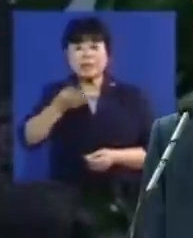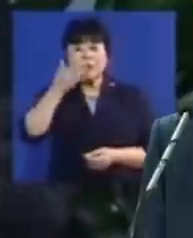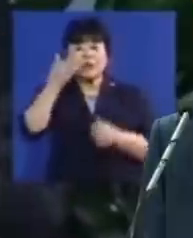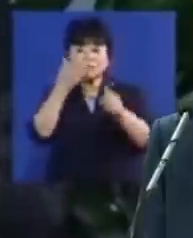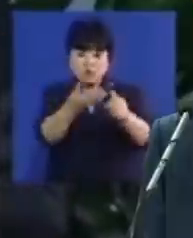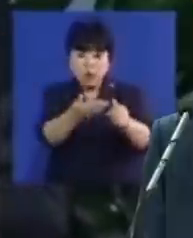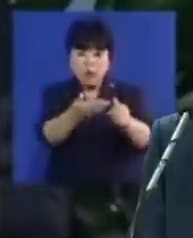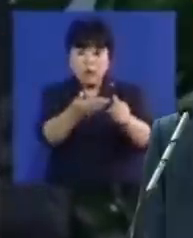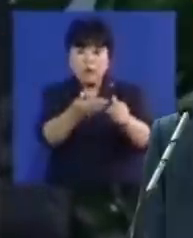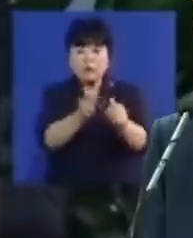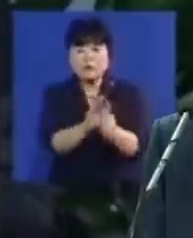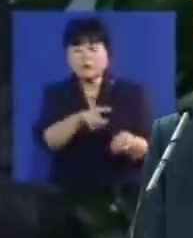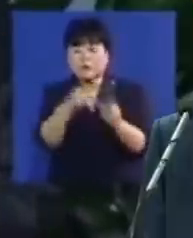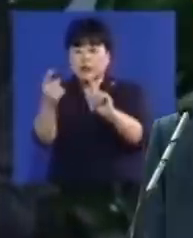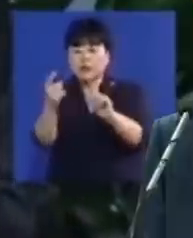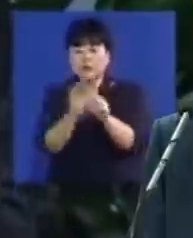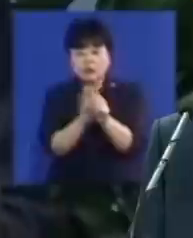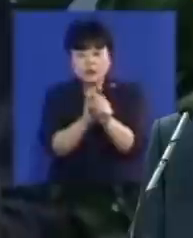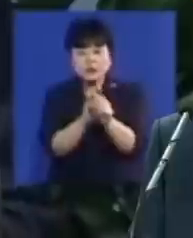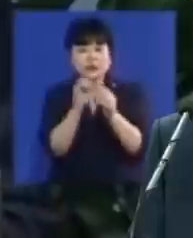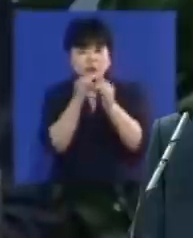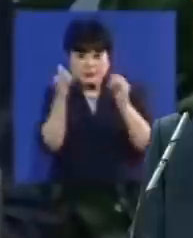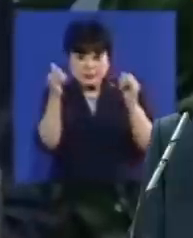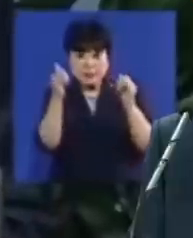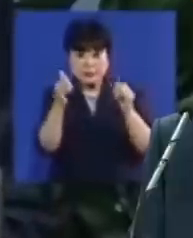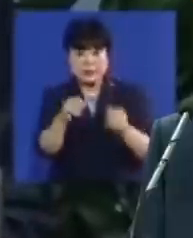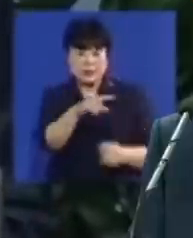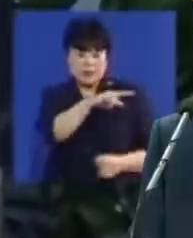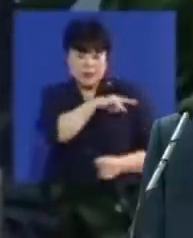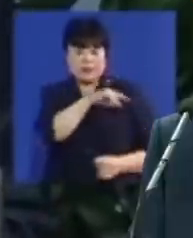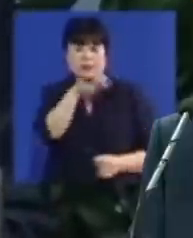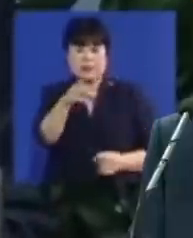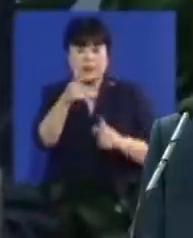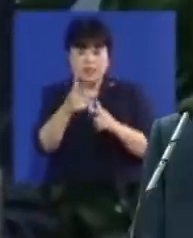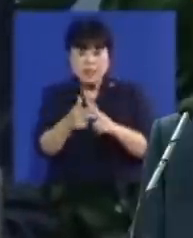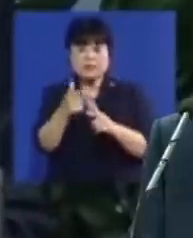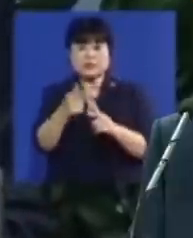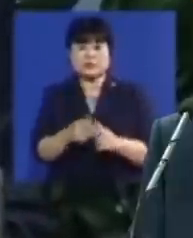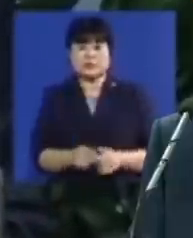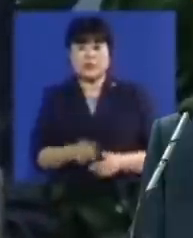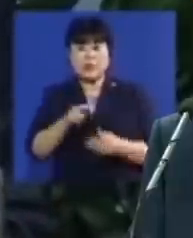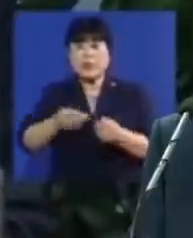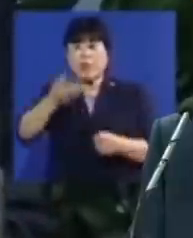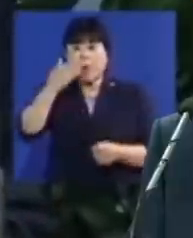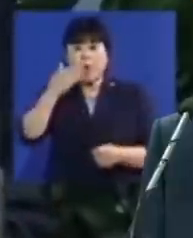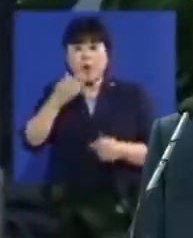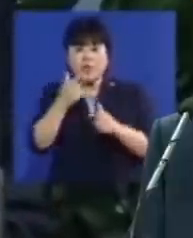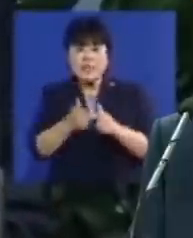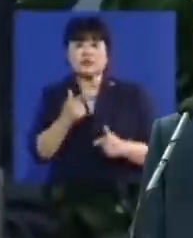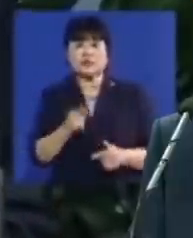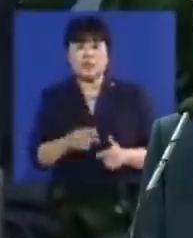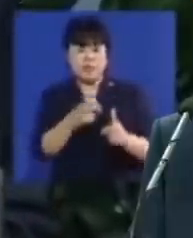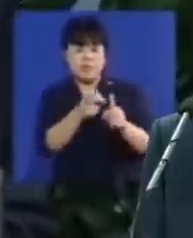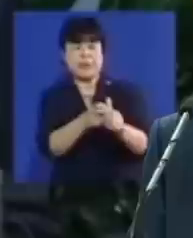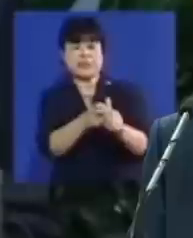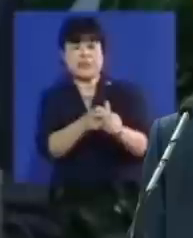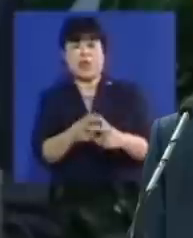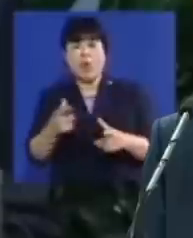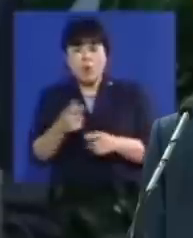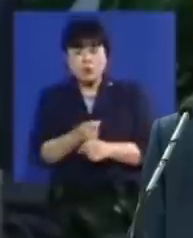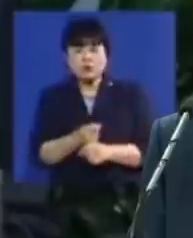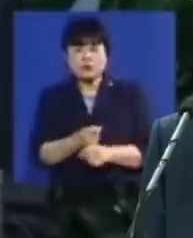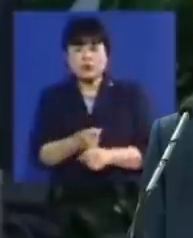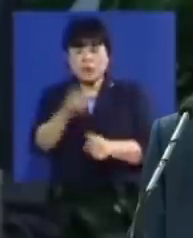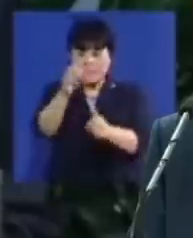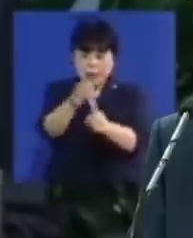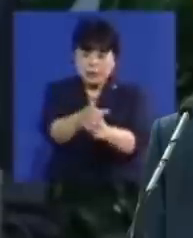먹여주고 치료해주고 돌봐준 사람 앞장서서 예수님을 팔아먹고 예수님은 원수들에게